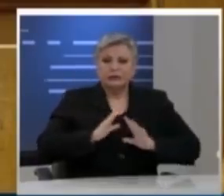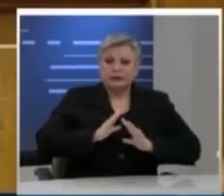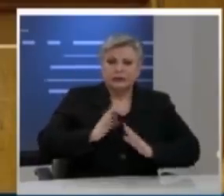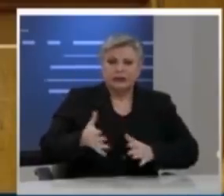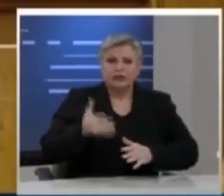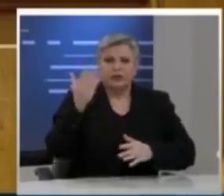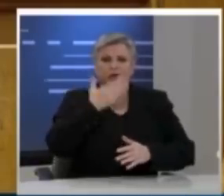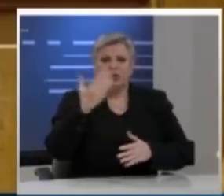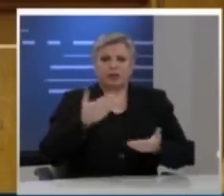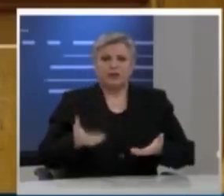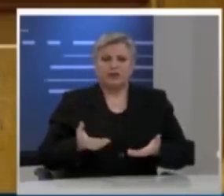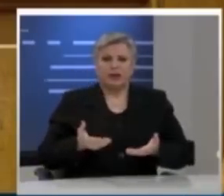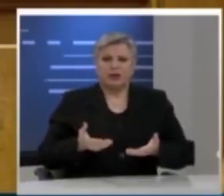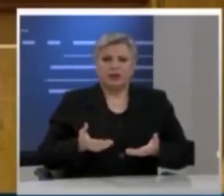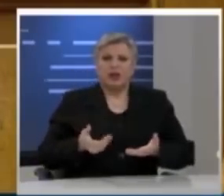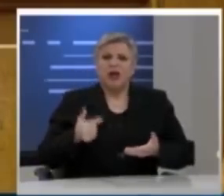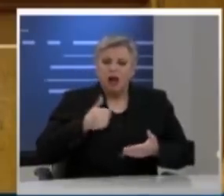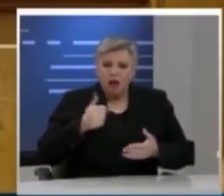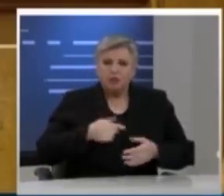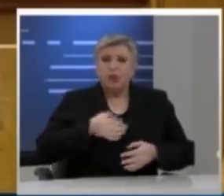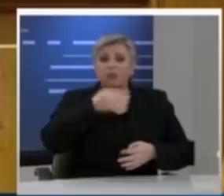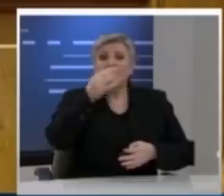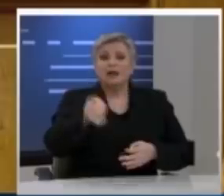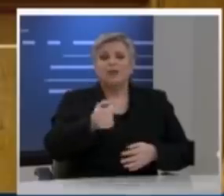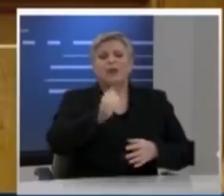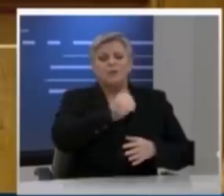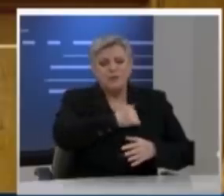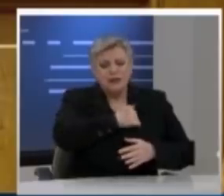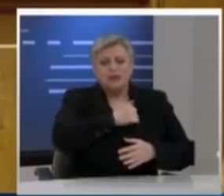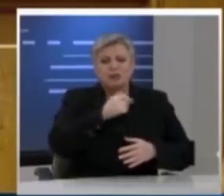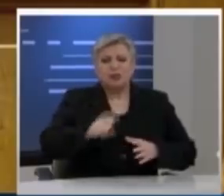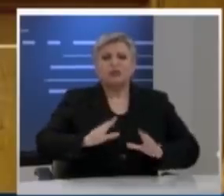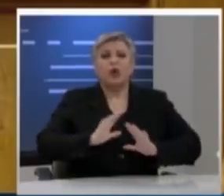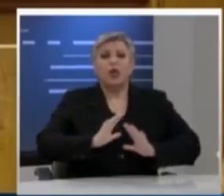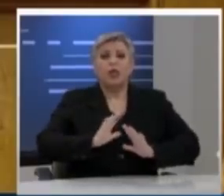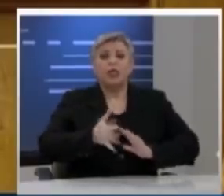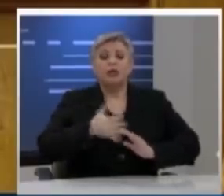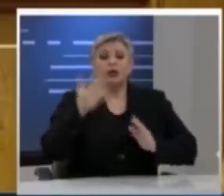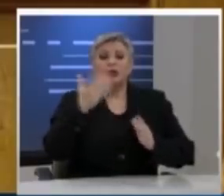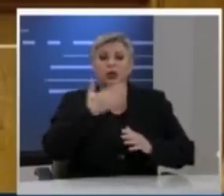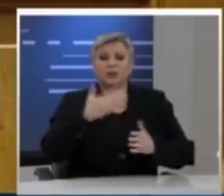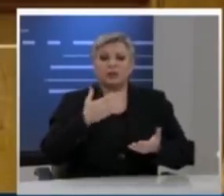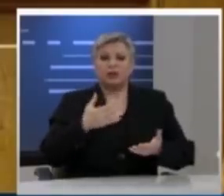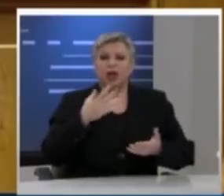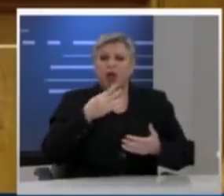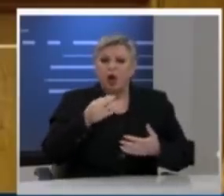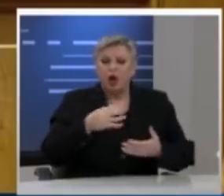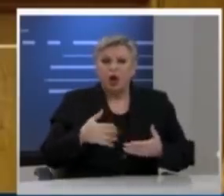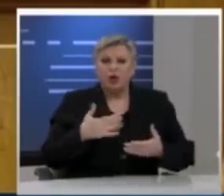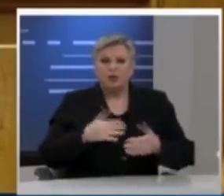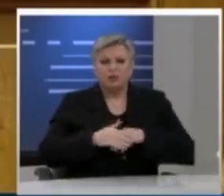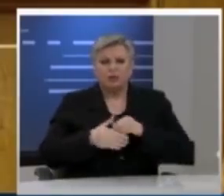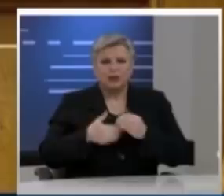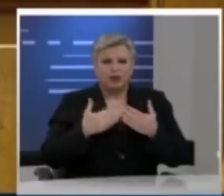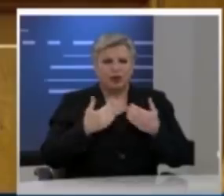σίγουρα όχι λέμε εμείς και επειδή κάποιοι εδώ μέσα συνεχώς ζητάνε τις προτάσεις του